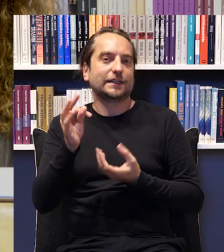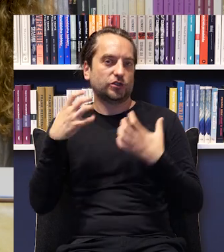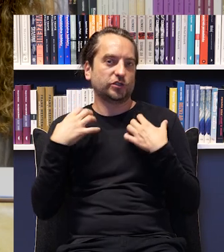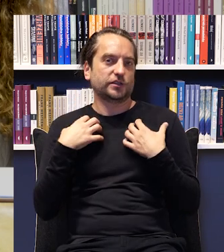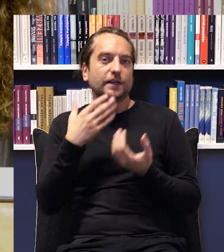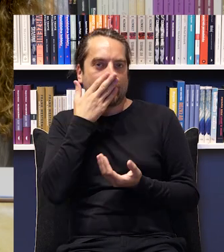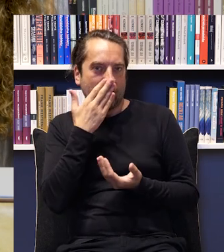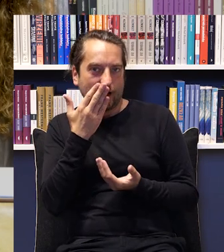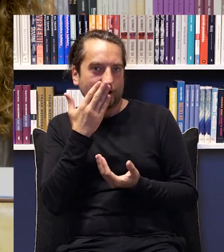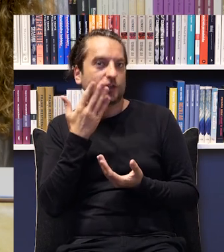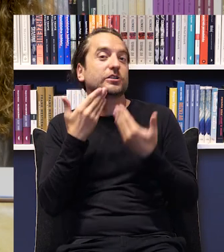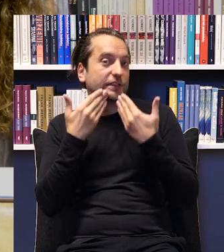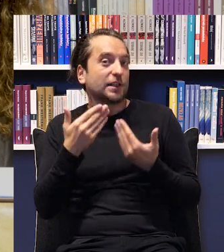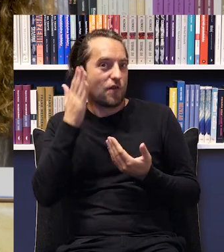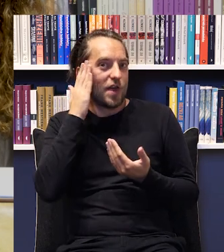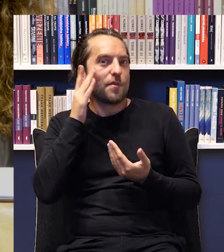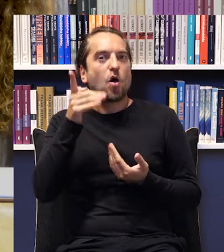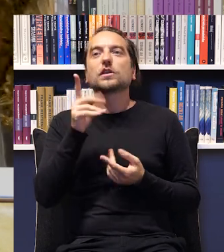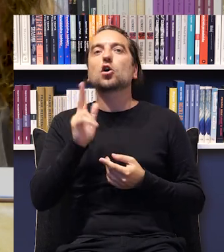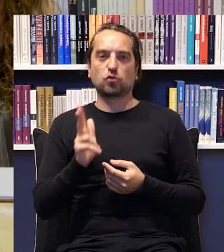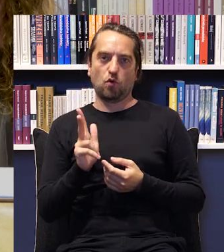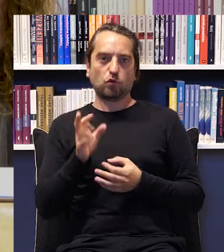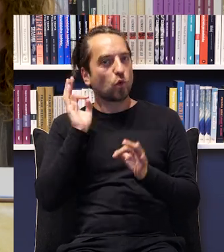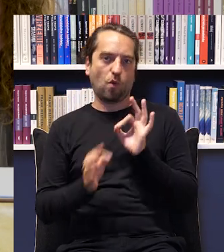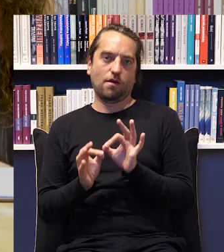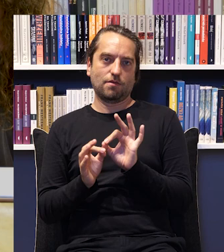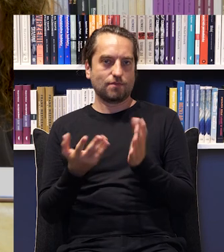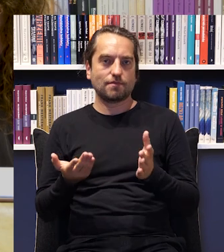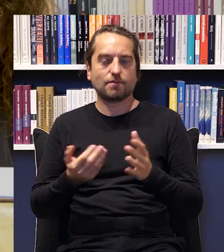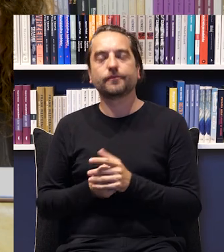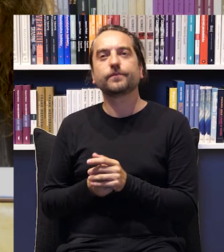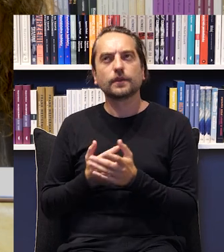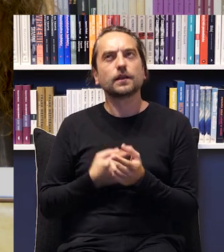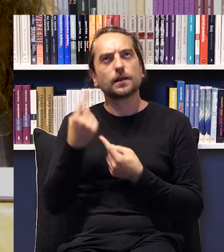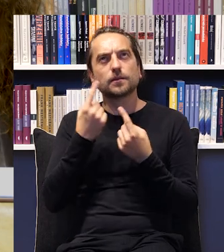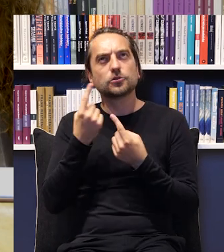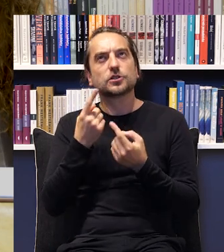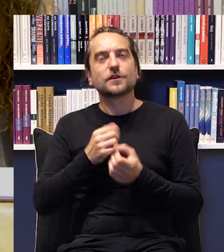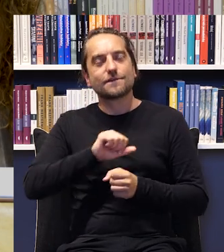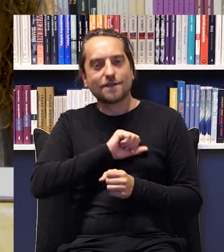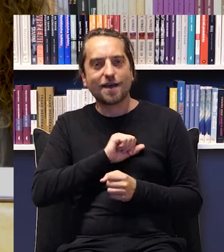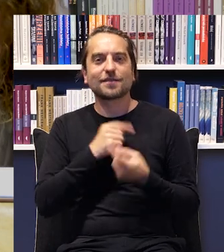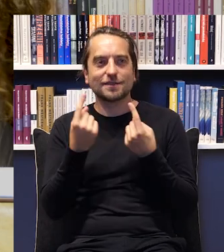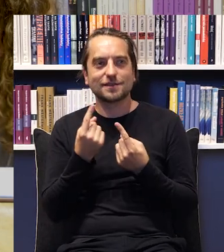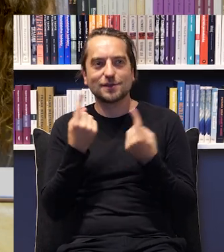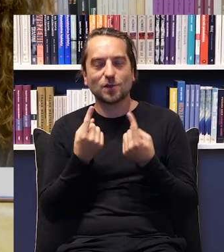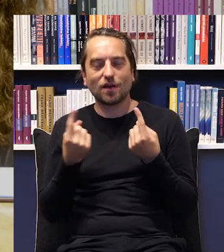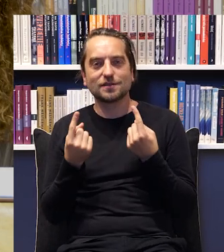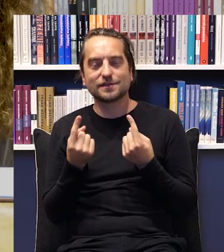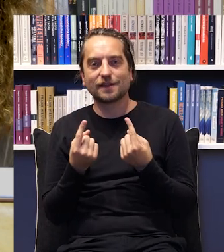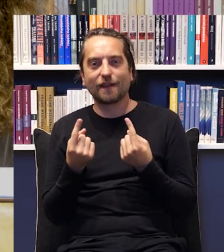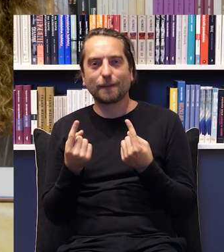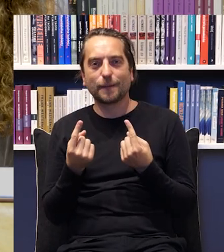kim ona jest. No nie, i w tym sensie dla mnie to też było dosyć super, bo